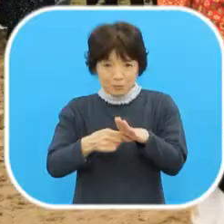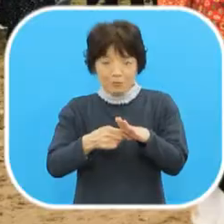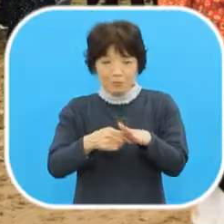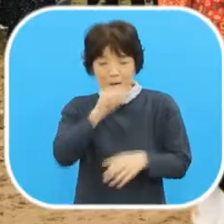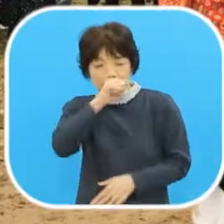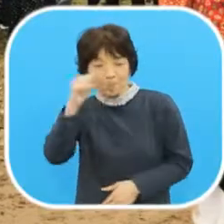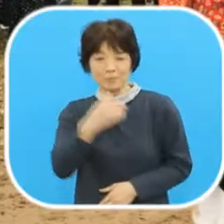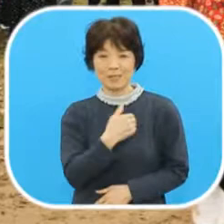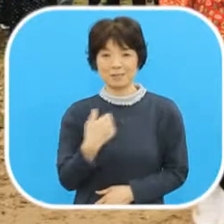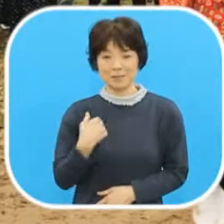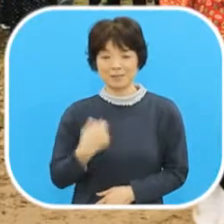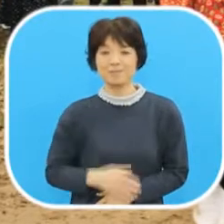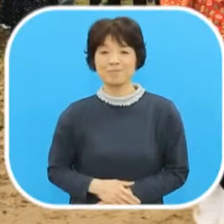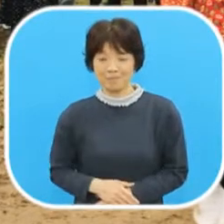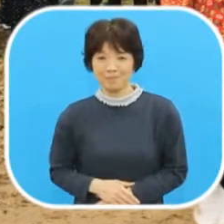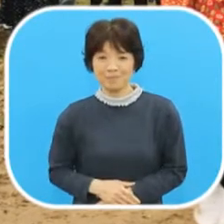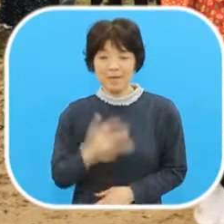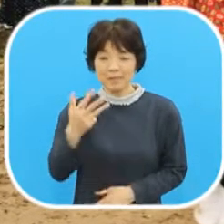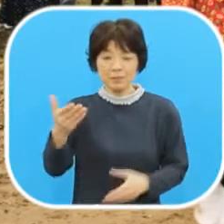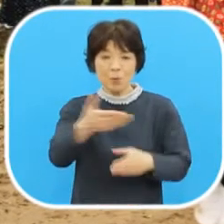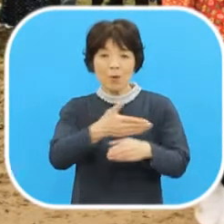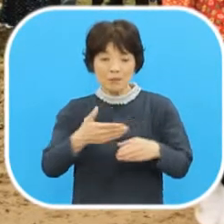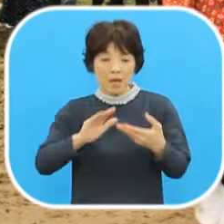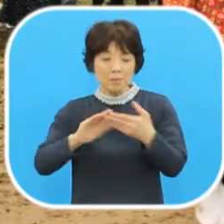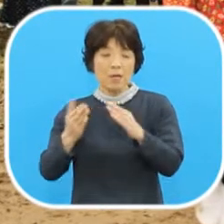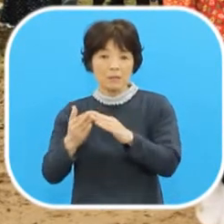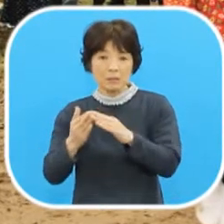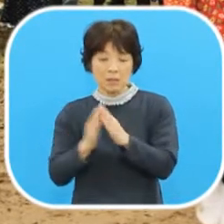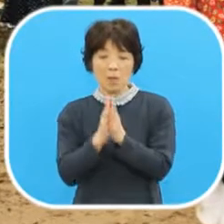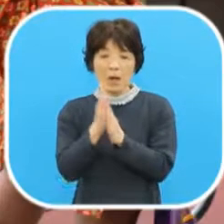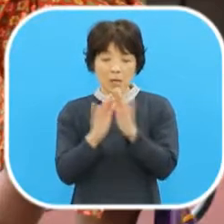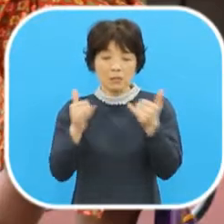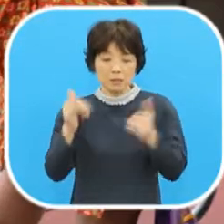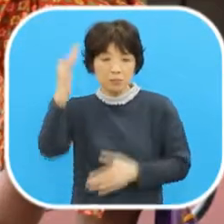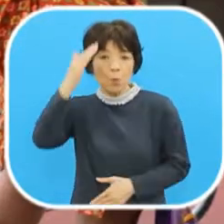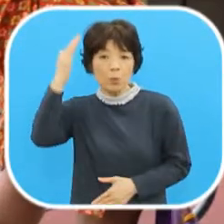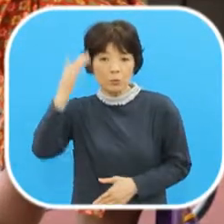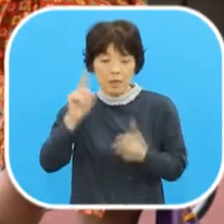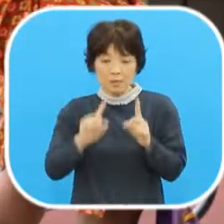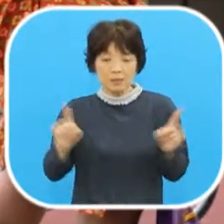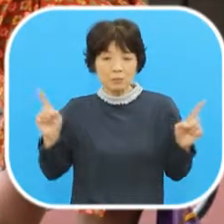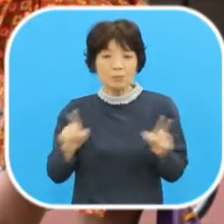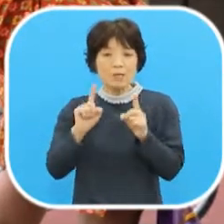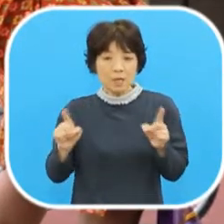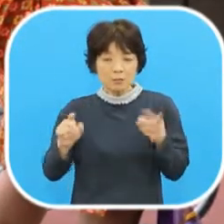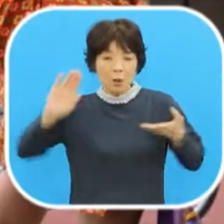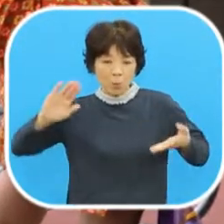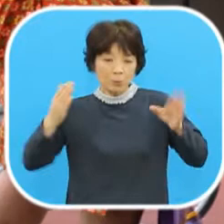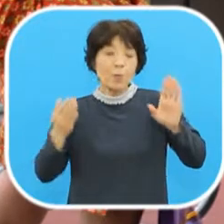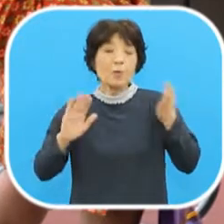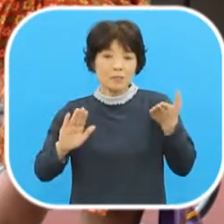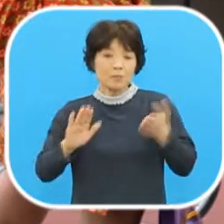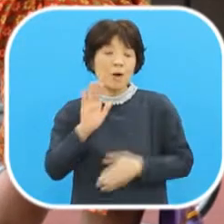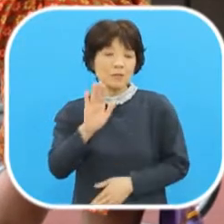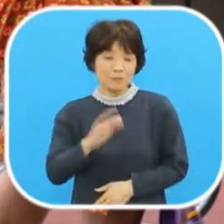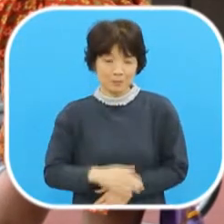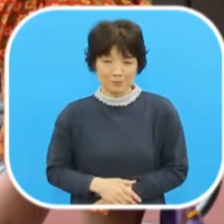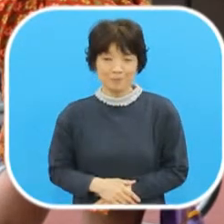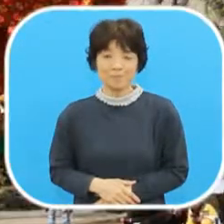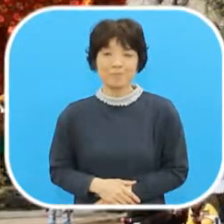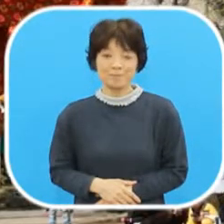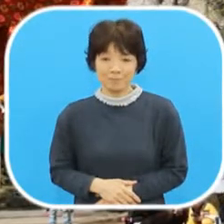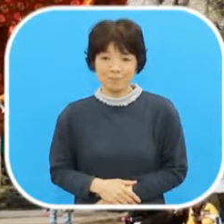。八郎潟町では岩人坊主がリズミカルな踊りを披露する岩人踊りが行われます